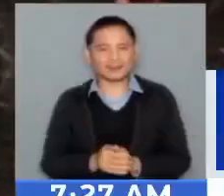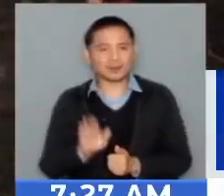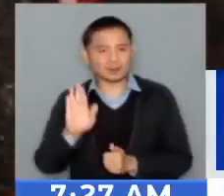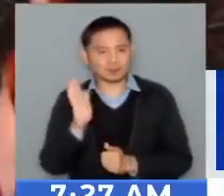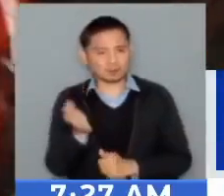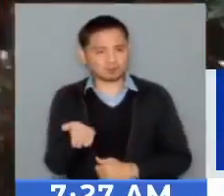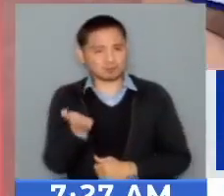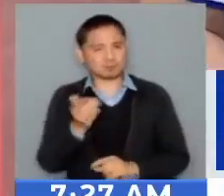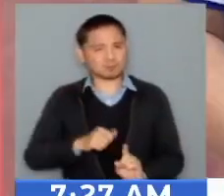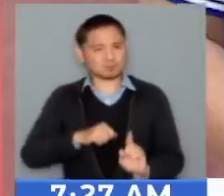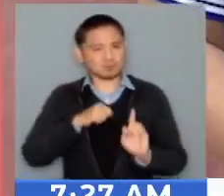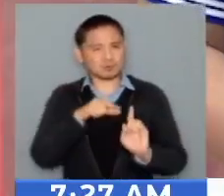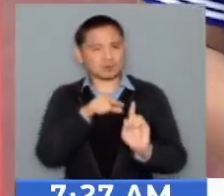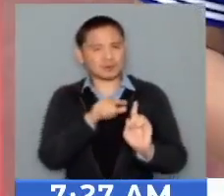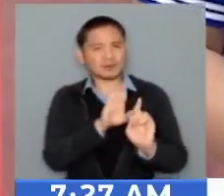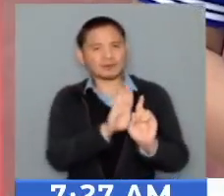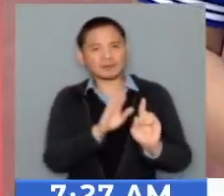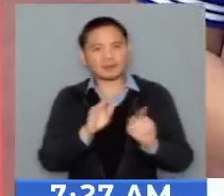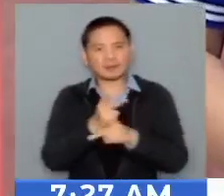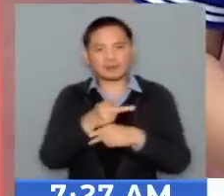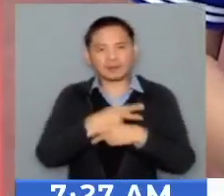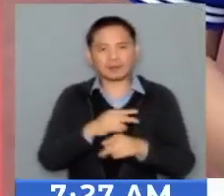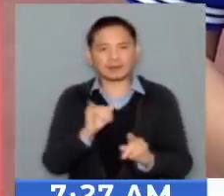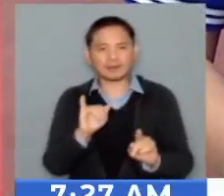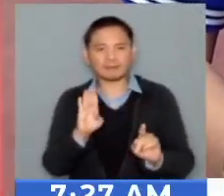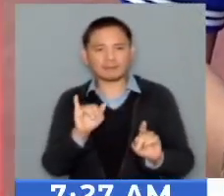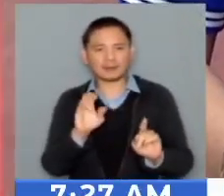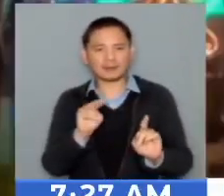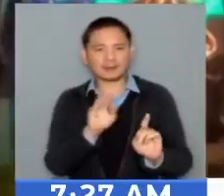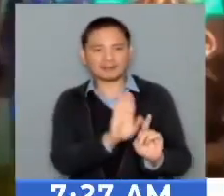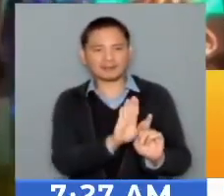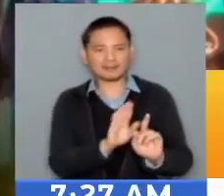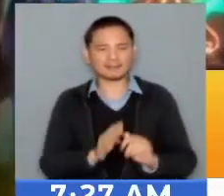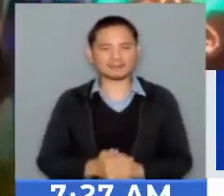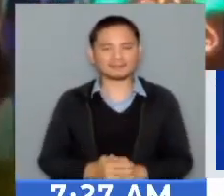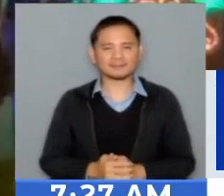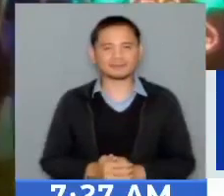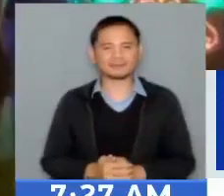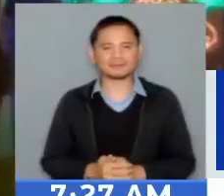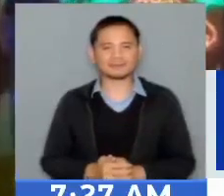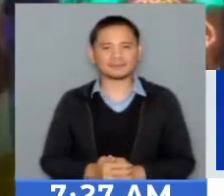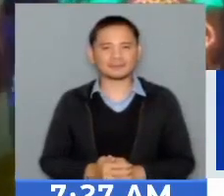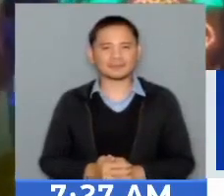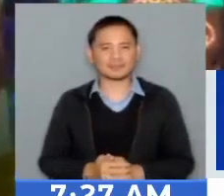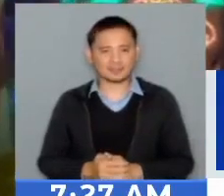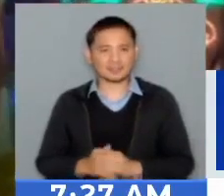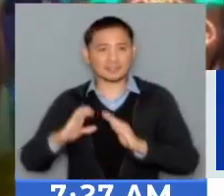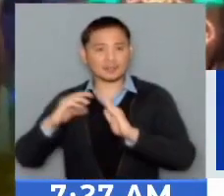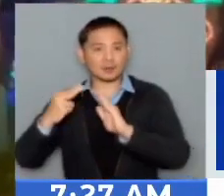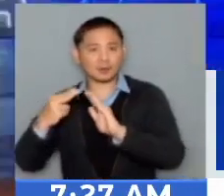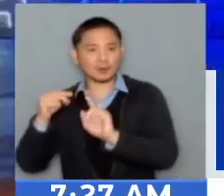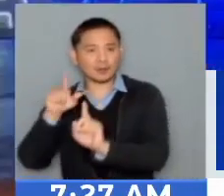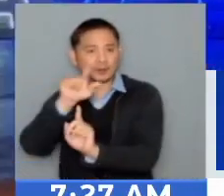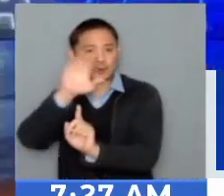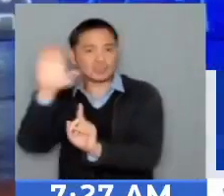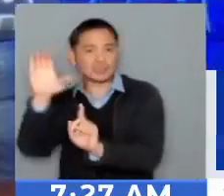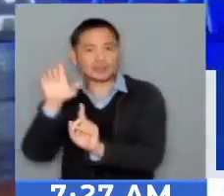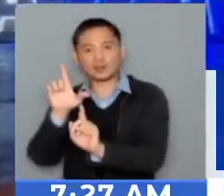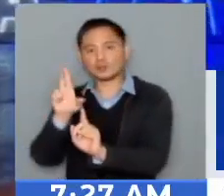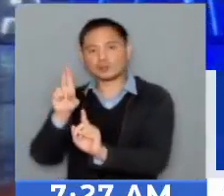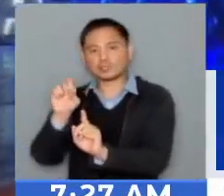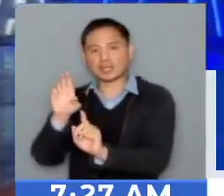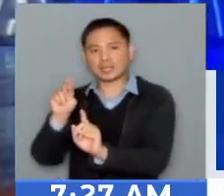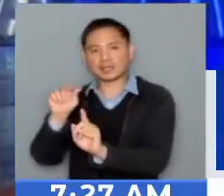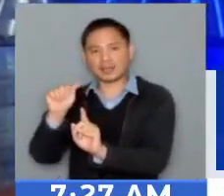Ibaan. Nabalot naman ang Christmas decorations sa City Hall sa Lucena City. Ang bawat departamento ay